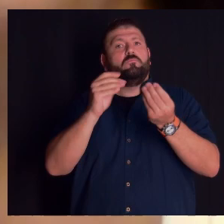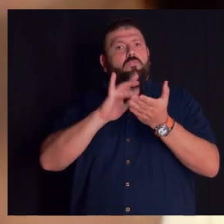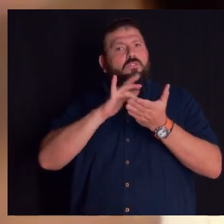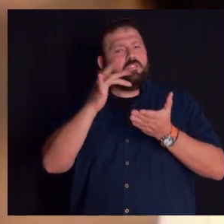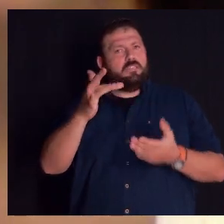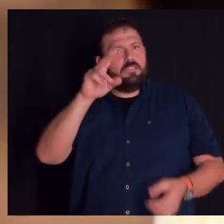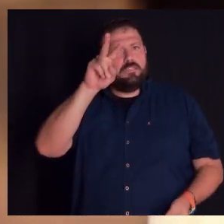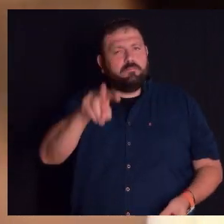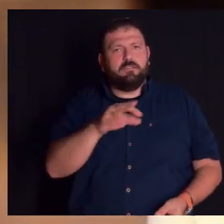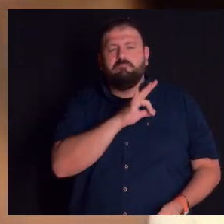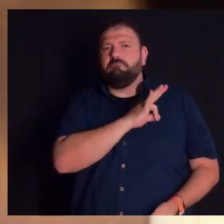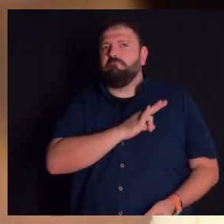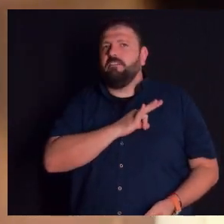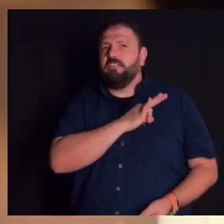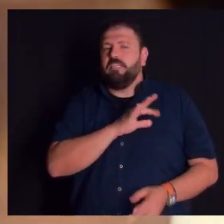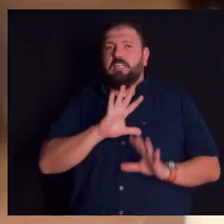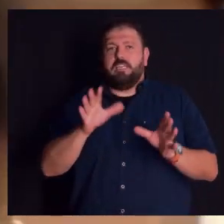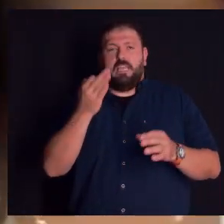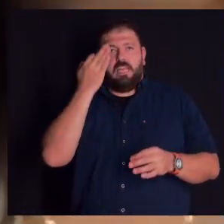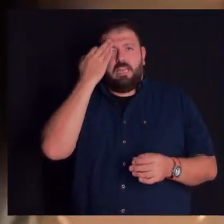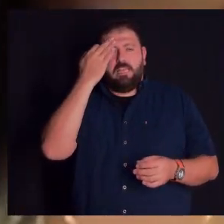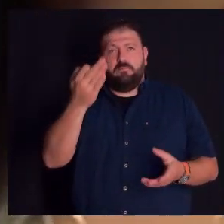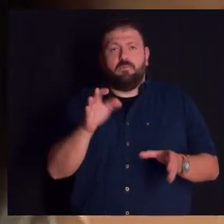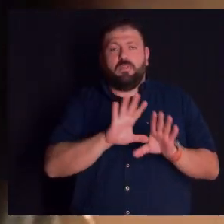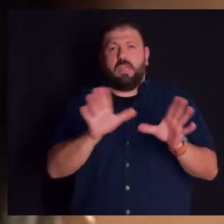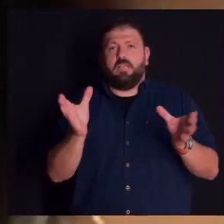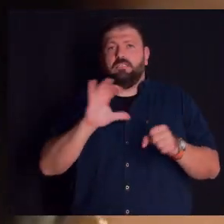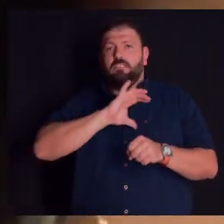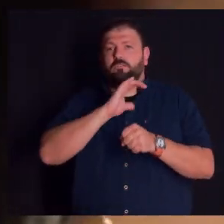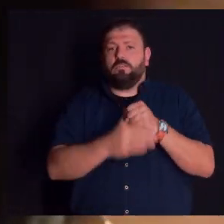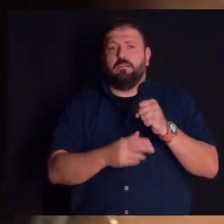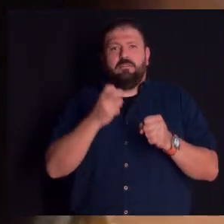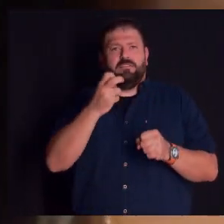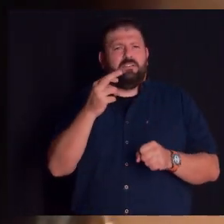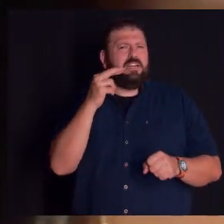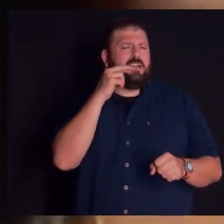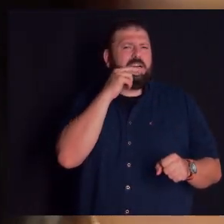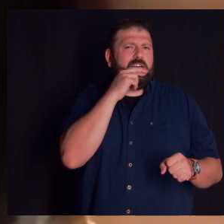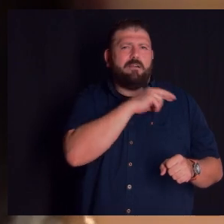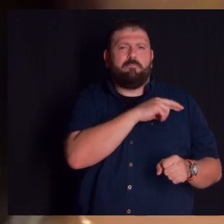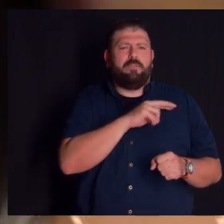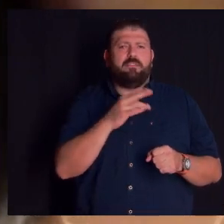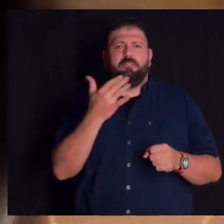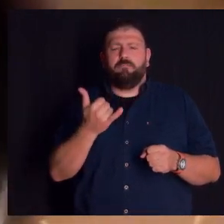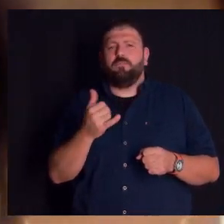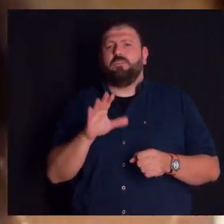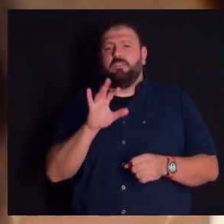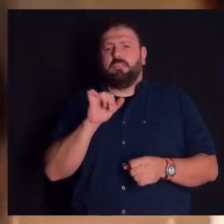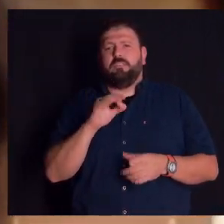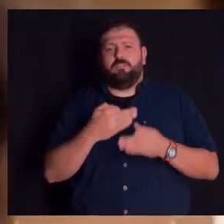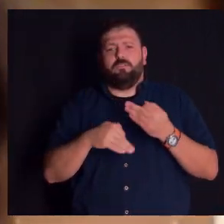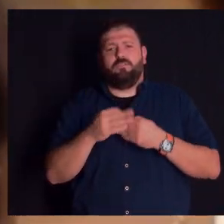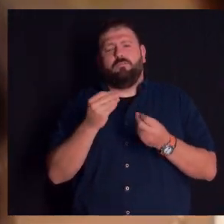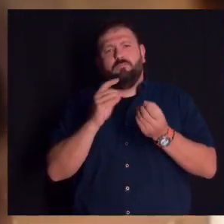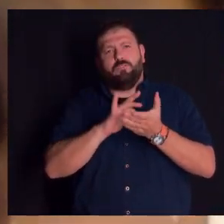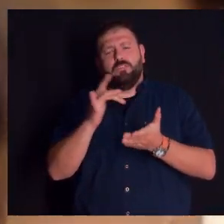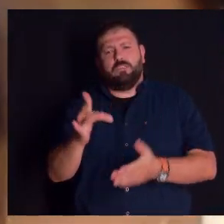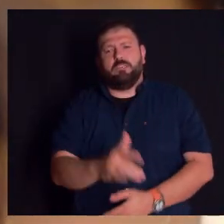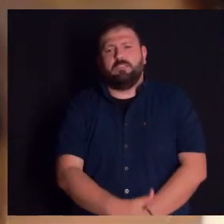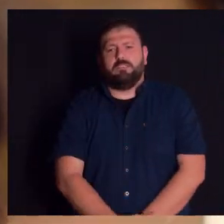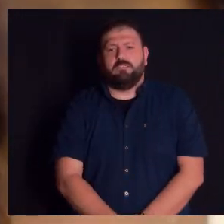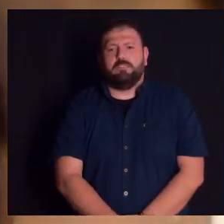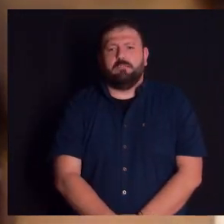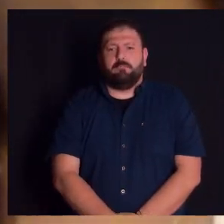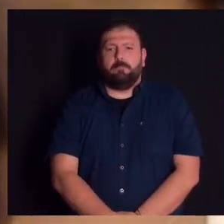you very much, Sveta. Congratulations. We ran out of time because Спасибо, Светлана. Время, к сожалению,